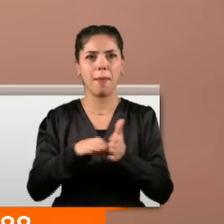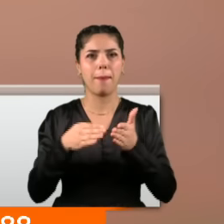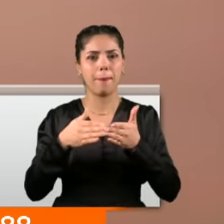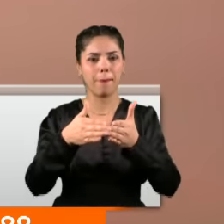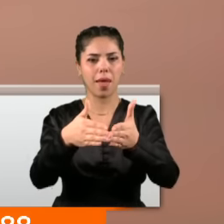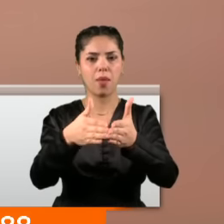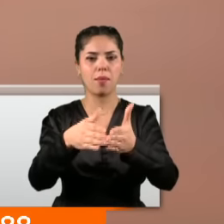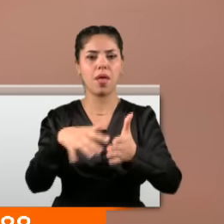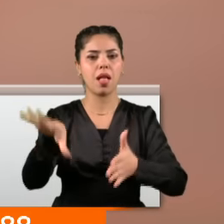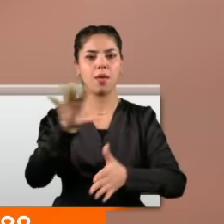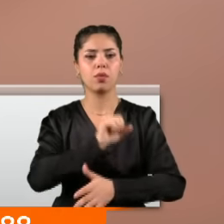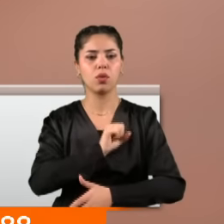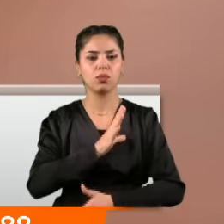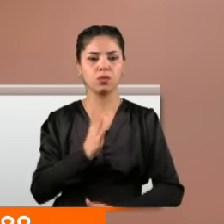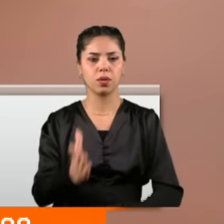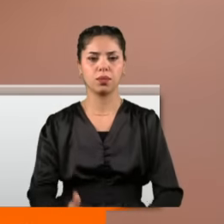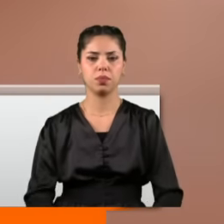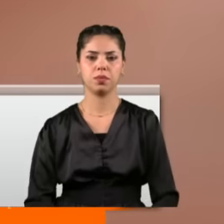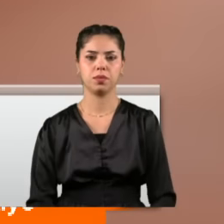bak.